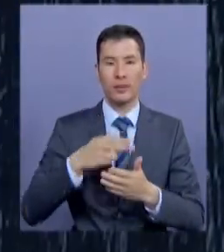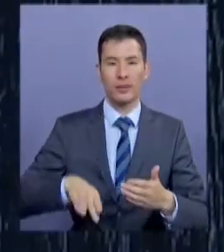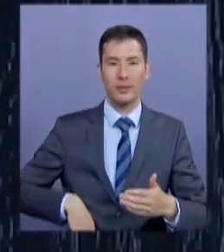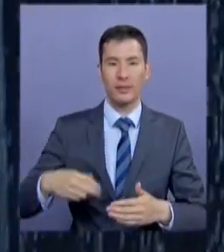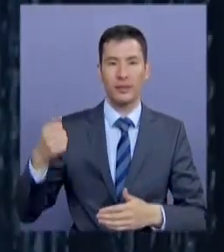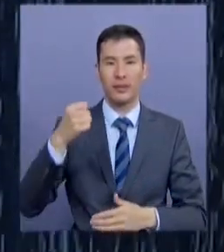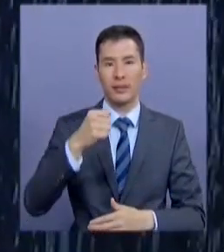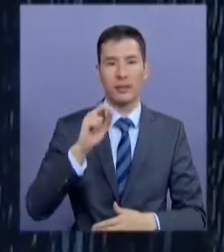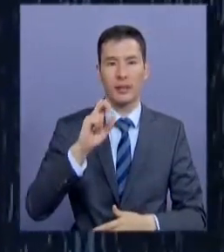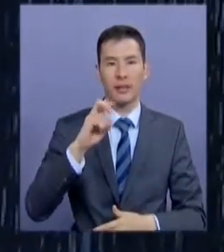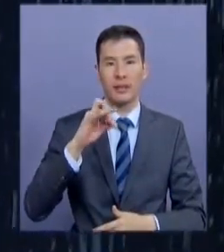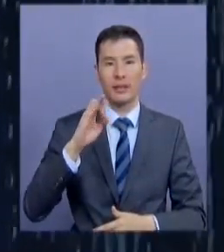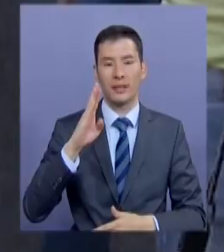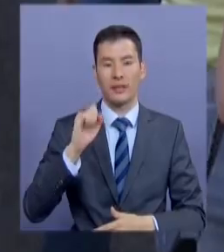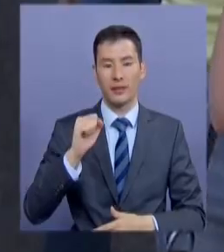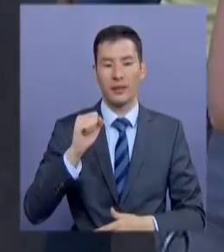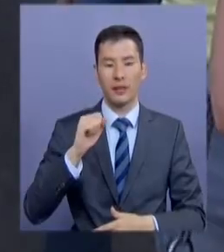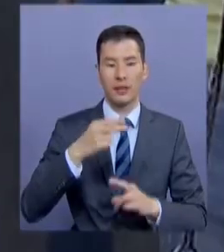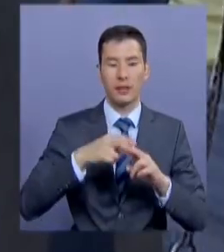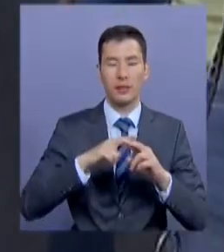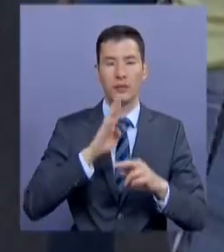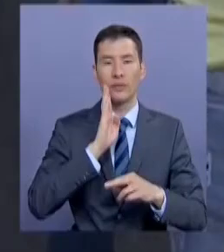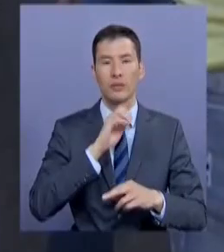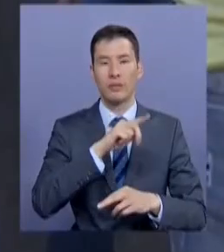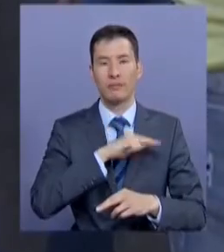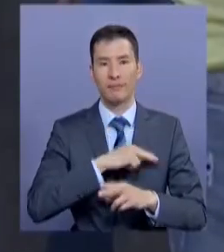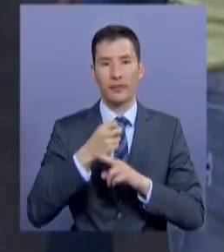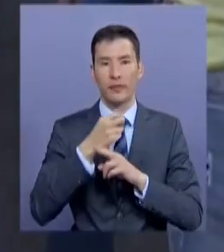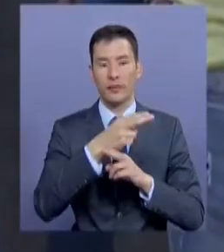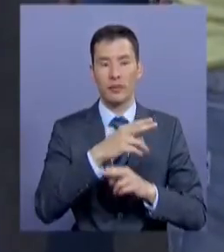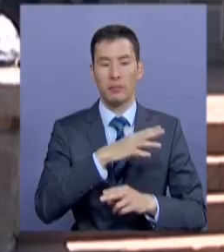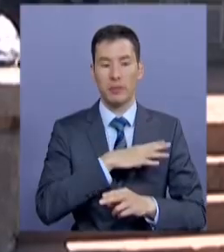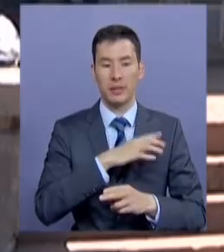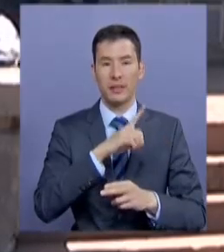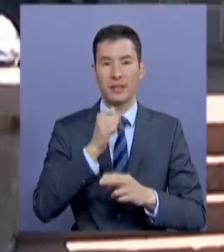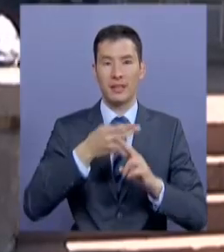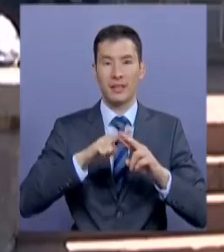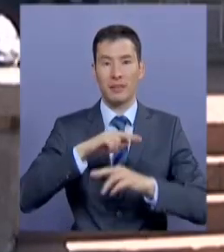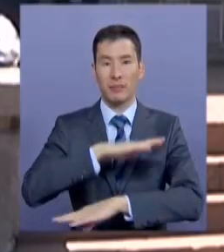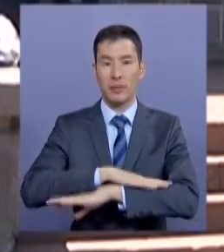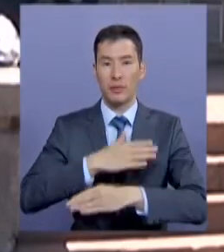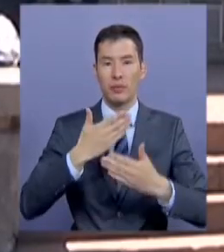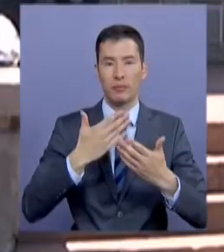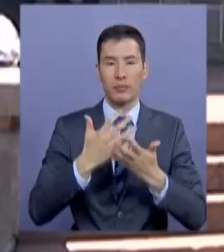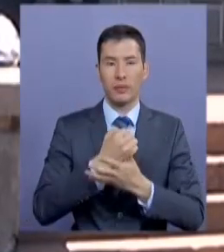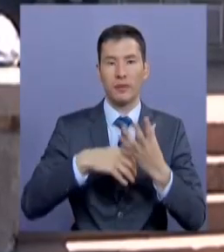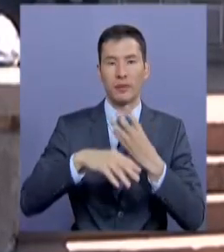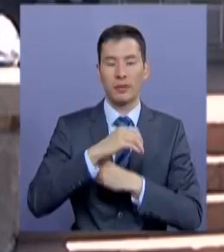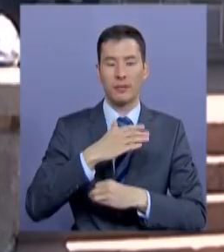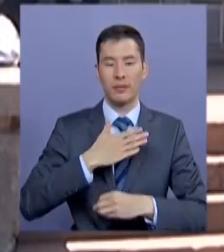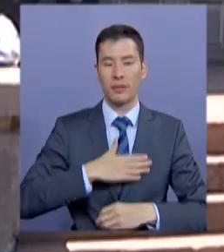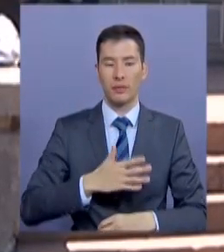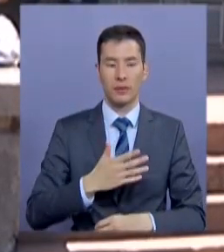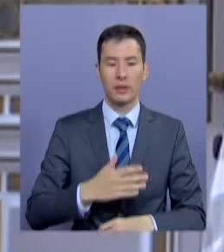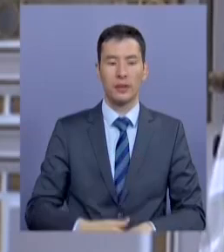Қалиева, негізсіз хормейстер Әлия Темірбекованы жұмыстан шығарған. Осындай әрекет арқылы жаңа жетекшіге алдын ала орын тағайындауды жөн